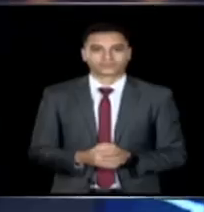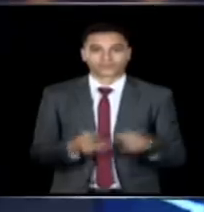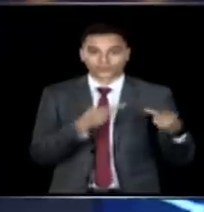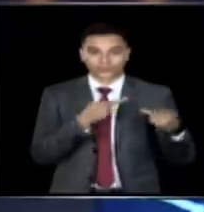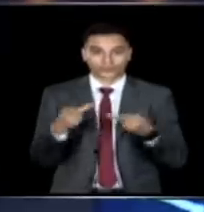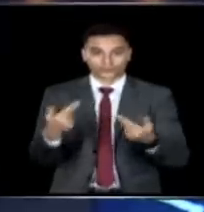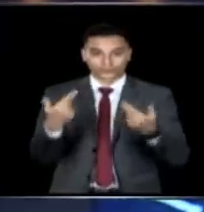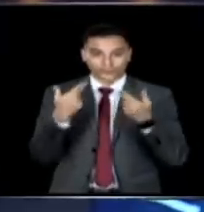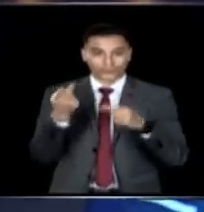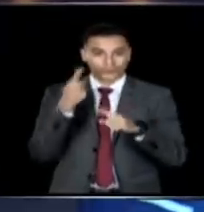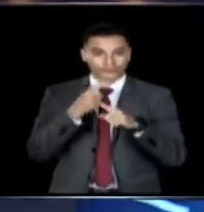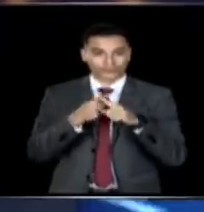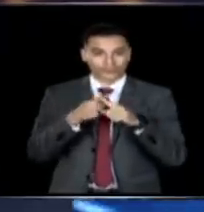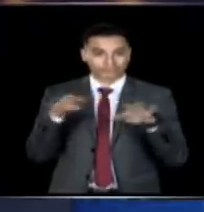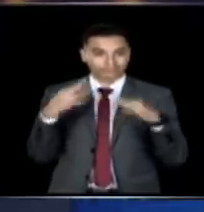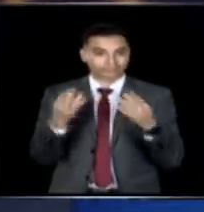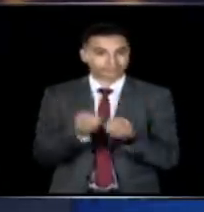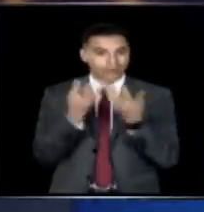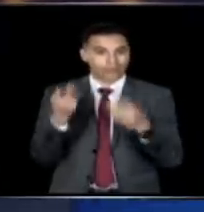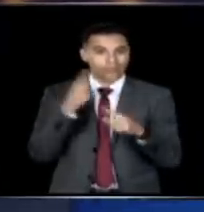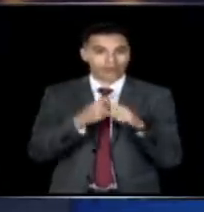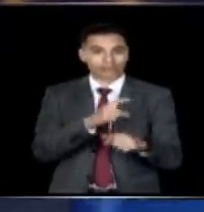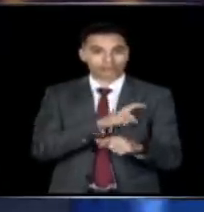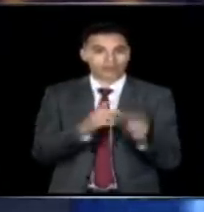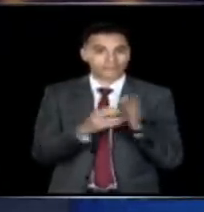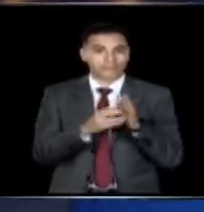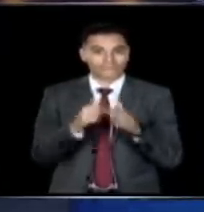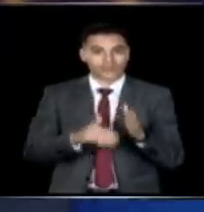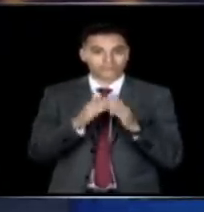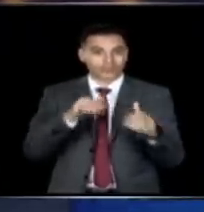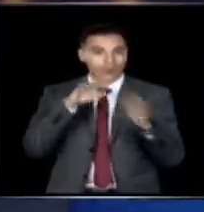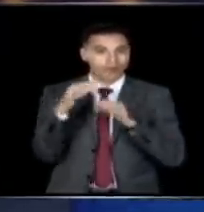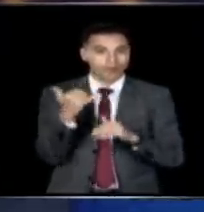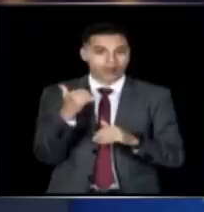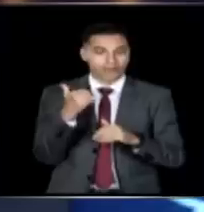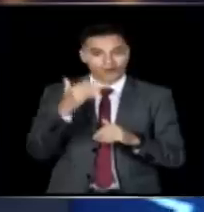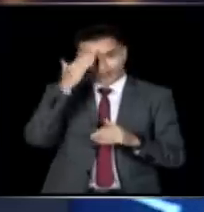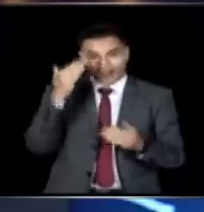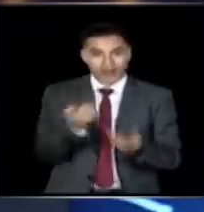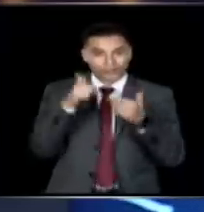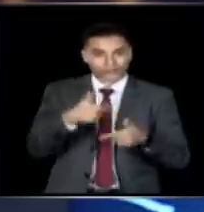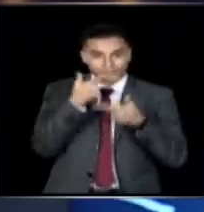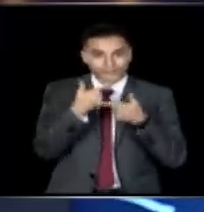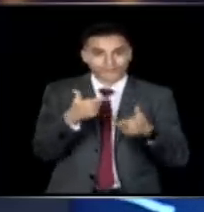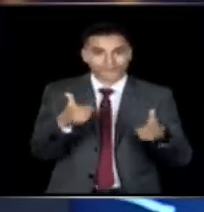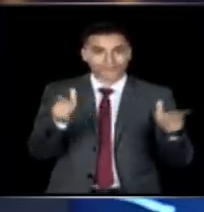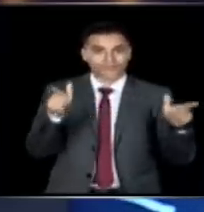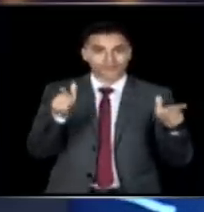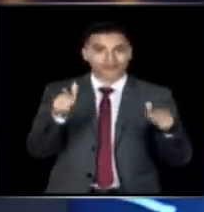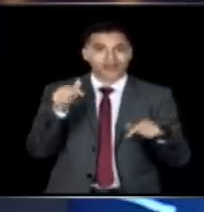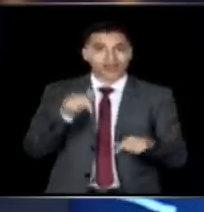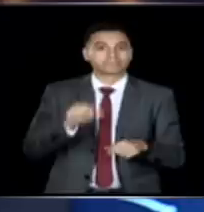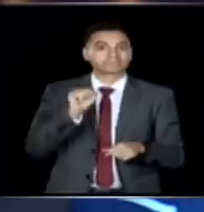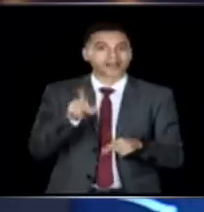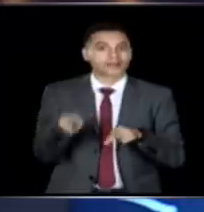جبنا في الاستوديو مشاهدينا الكرام وطلبة الجامعات في مصر والعالم العربي. أعلن اليوم انطلاق الموسم